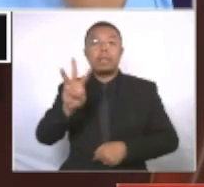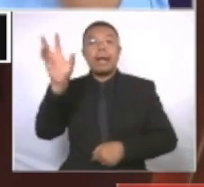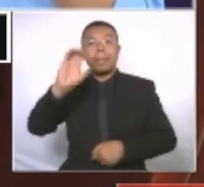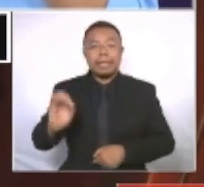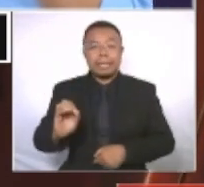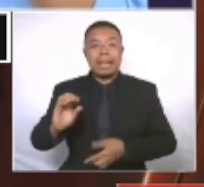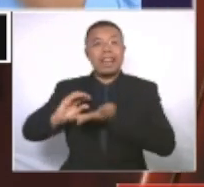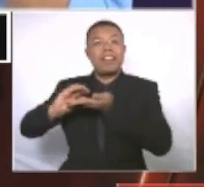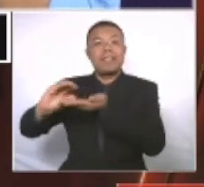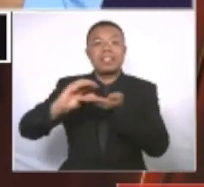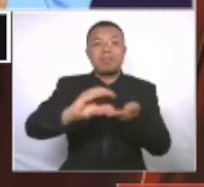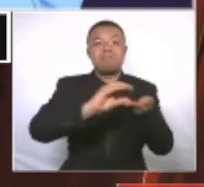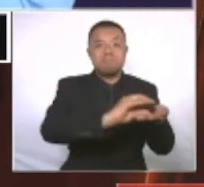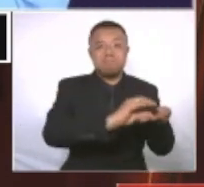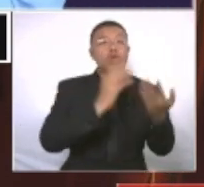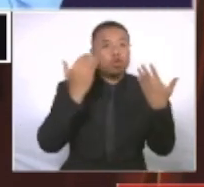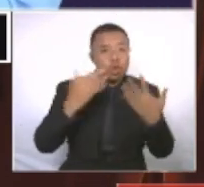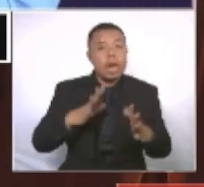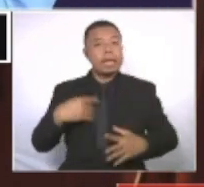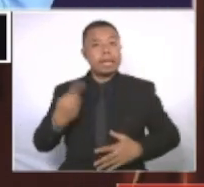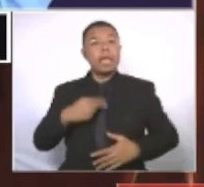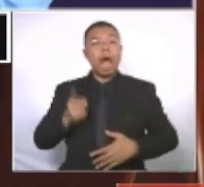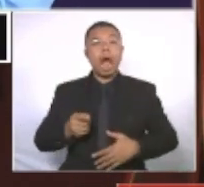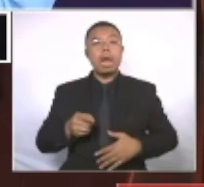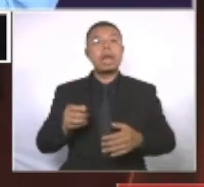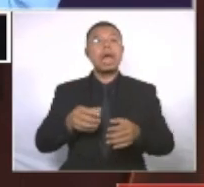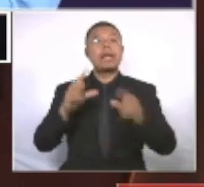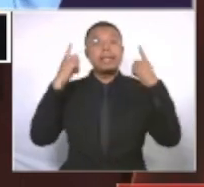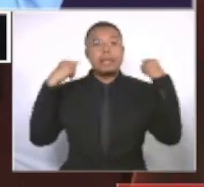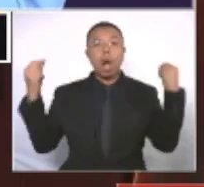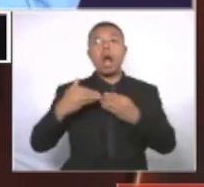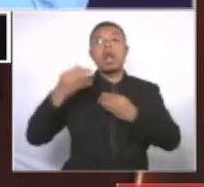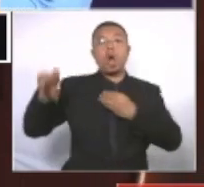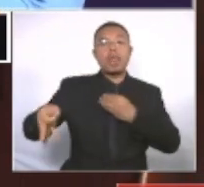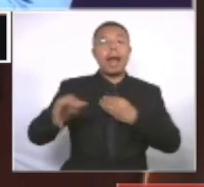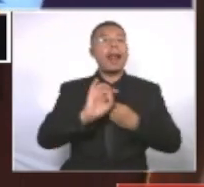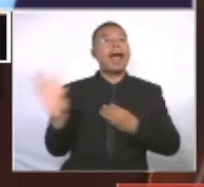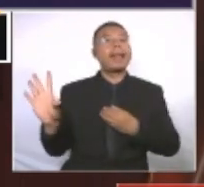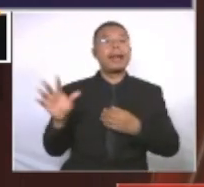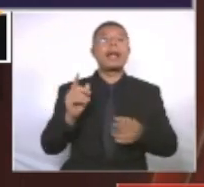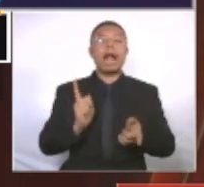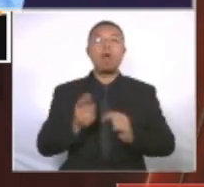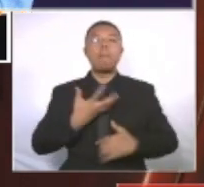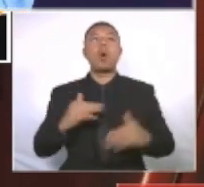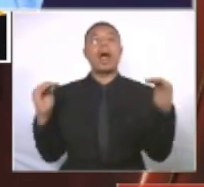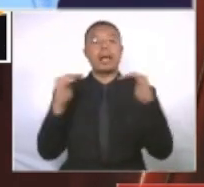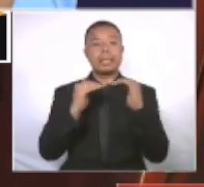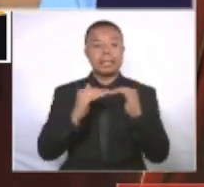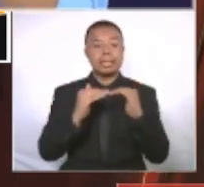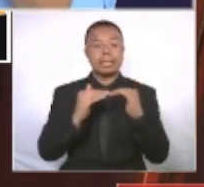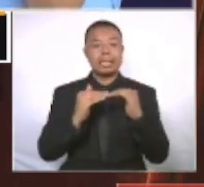53% investasi kita sudah ada di luar Jawa. Kalau kita pengen fair ya Gus.